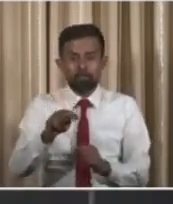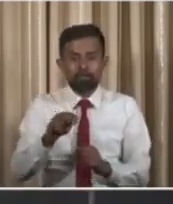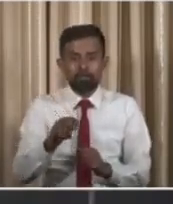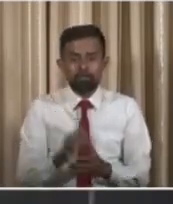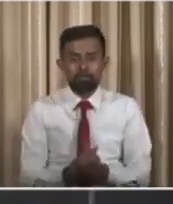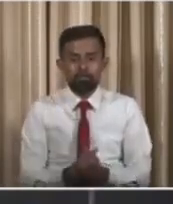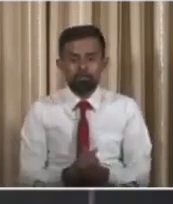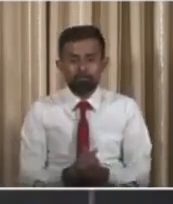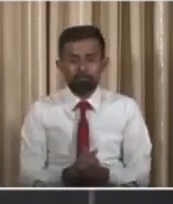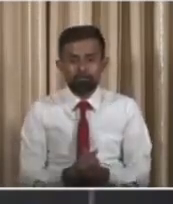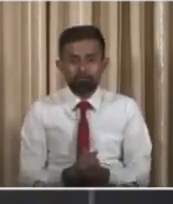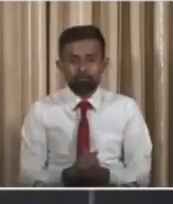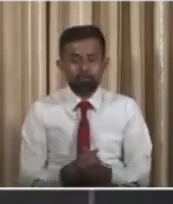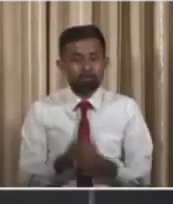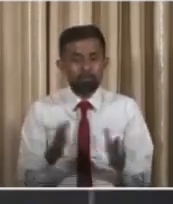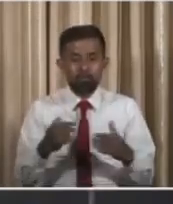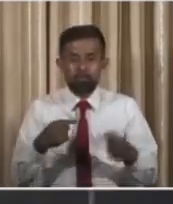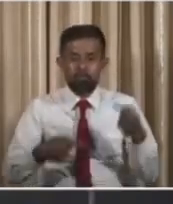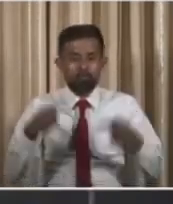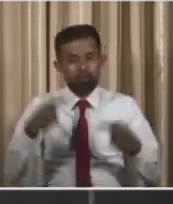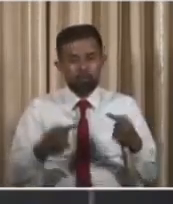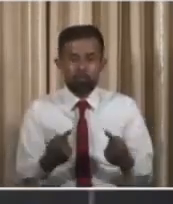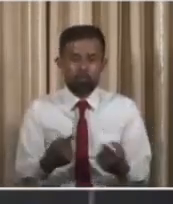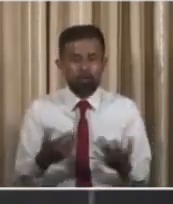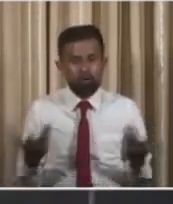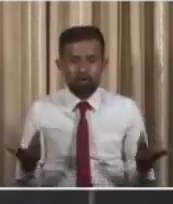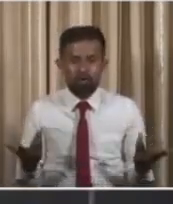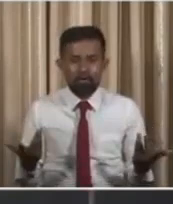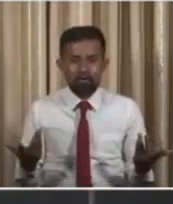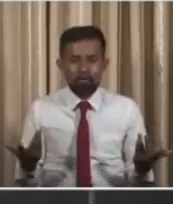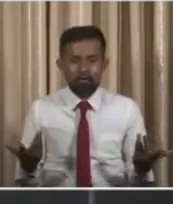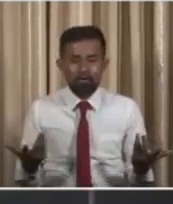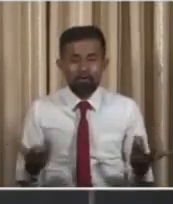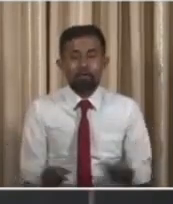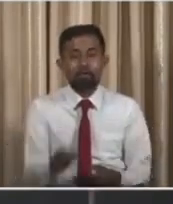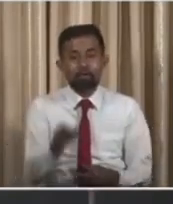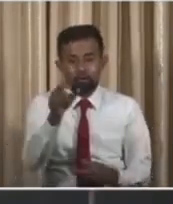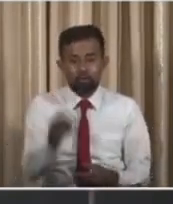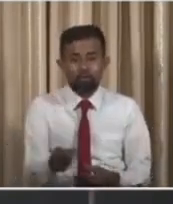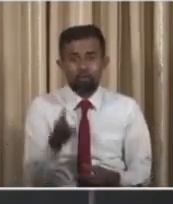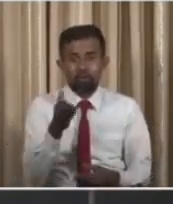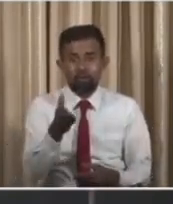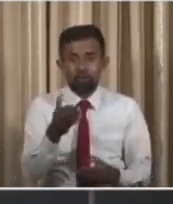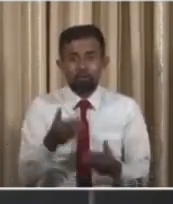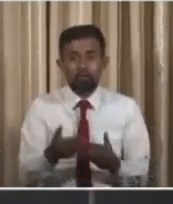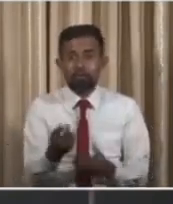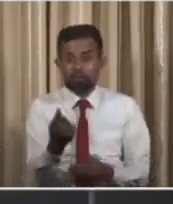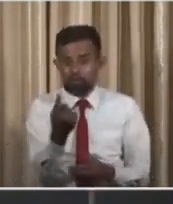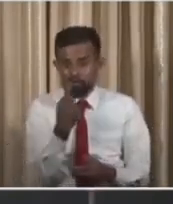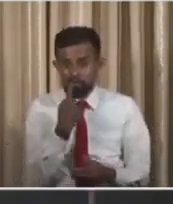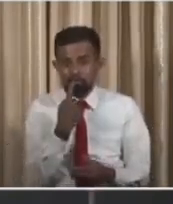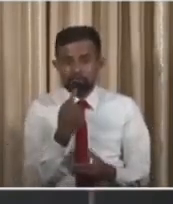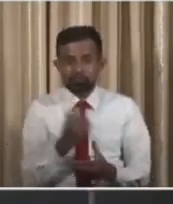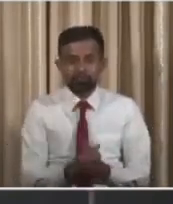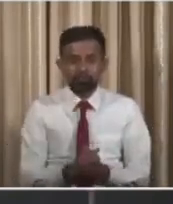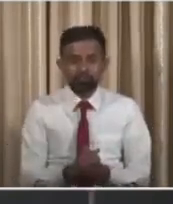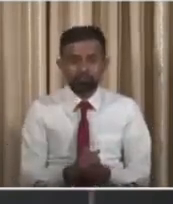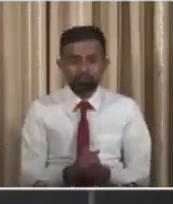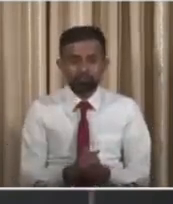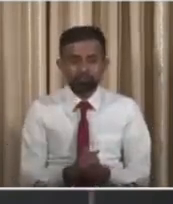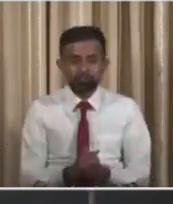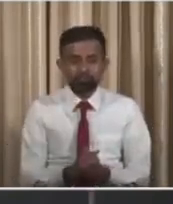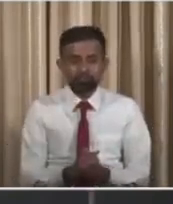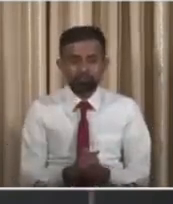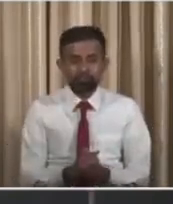ඔබතුමාලා මේ ගැන තව විවාද කරන්න ඕනේ නැහැ. ඒ නිසා ඔබතුමාලාට ඔය ඉදිරිපත් කරන මේ මේ